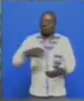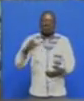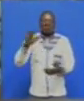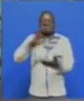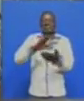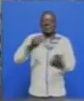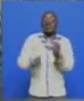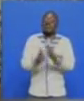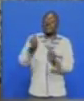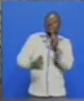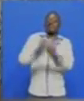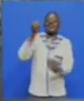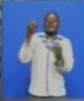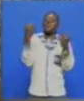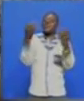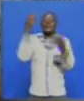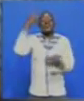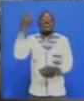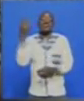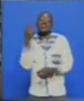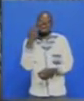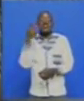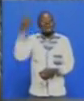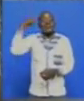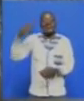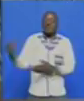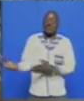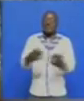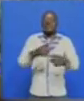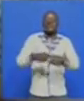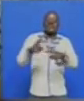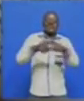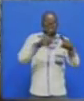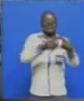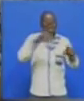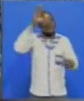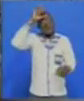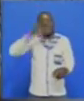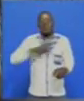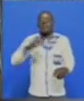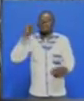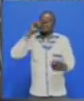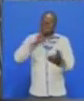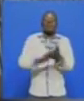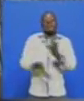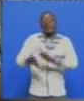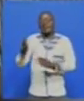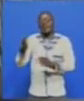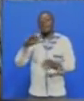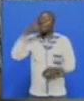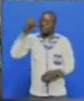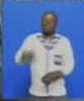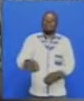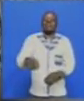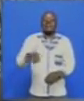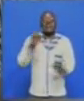plus, beaucoup de parents envoient indifféremment les hommes comme les femmes à l'école. Mais il faut insister. Si on